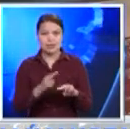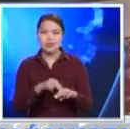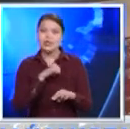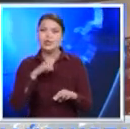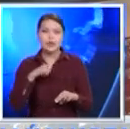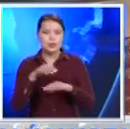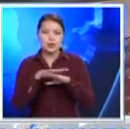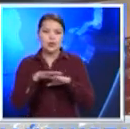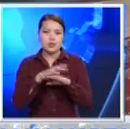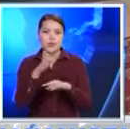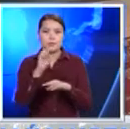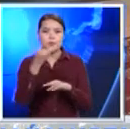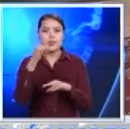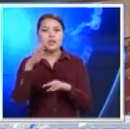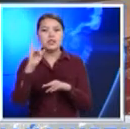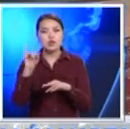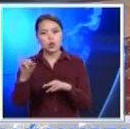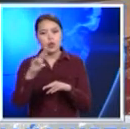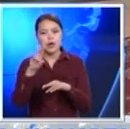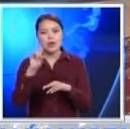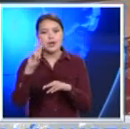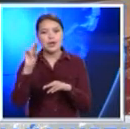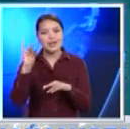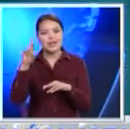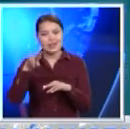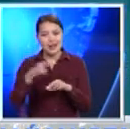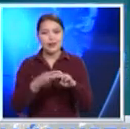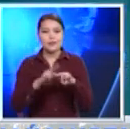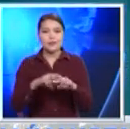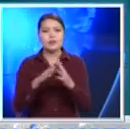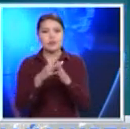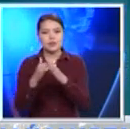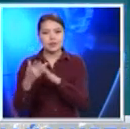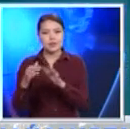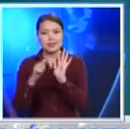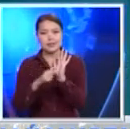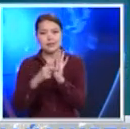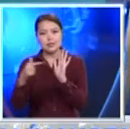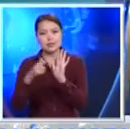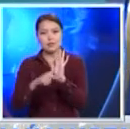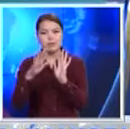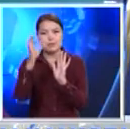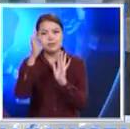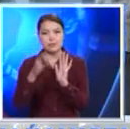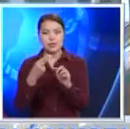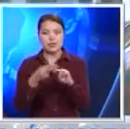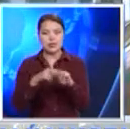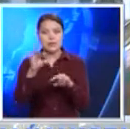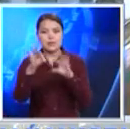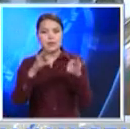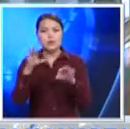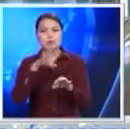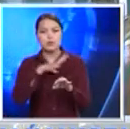жасады. Бейнеу және Қарағай ауданындағы ауылдарда тұрғындардың 70-75% дауыс беріп үлгерген. Ал облыстағы 14 мыңнан